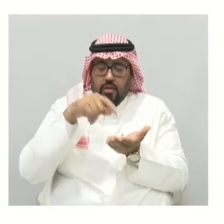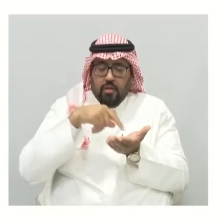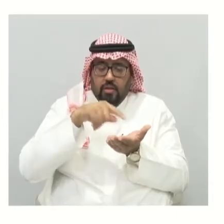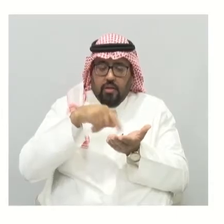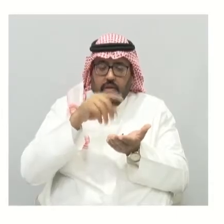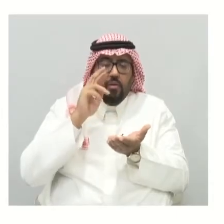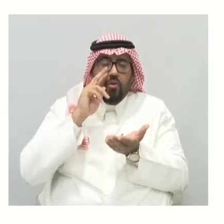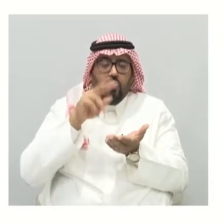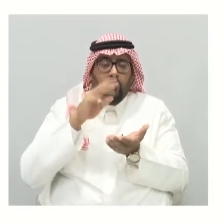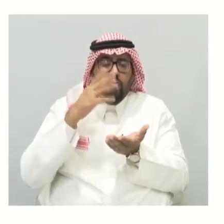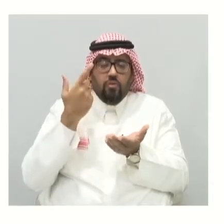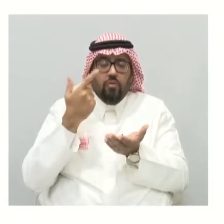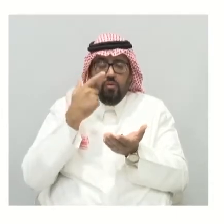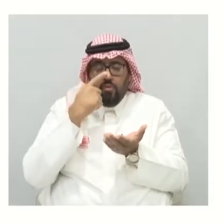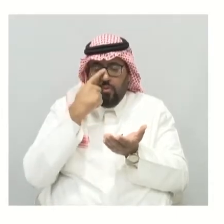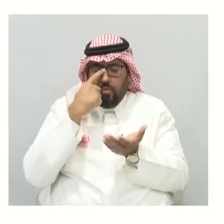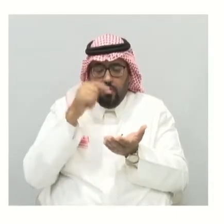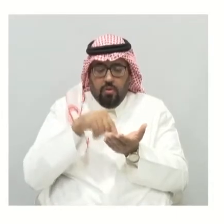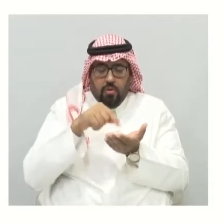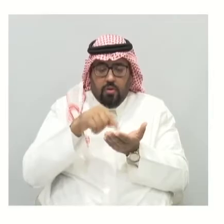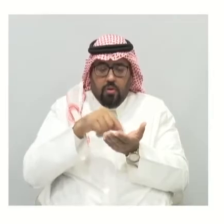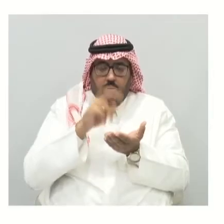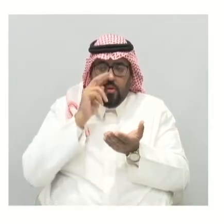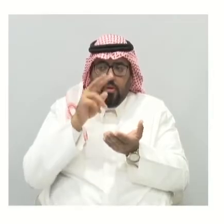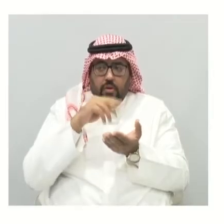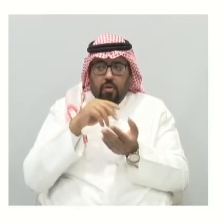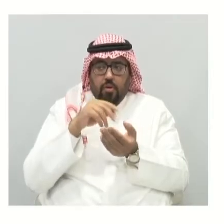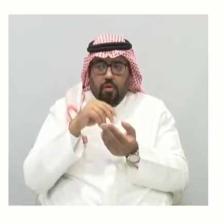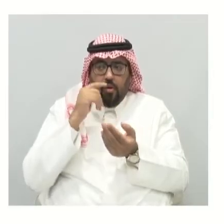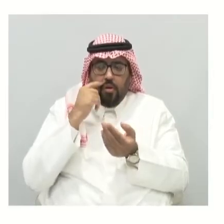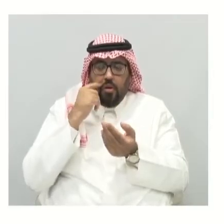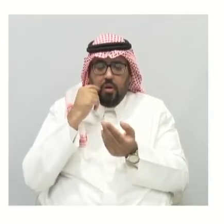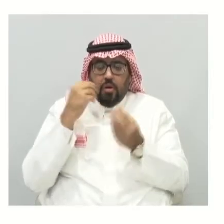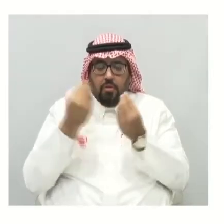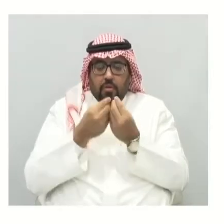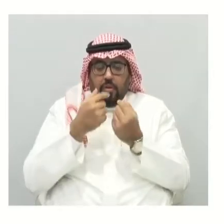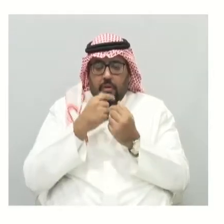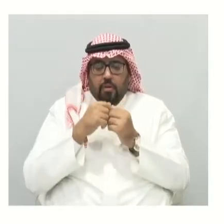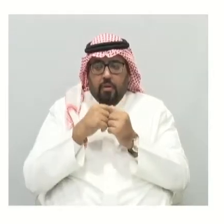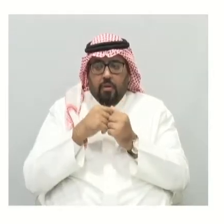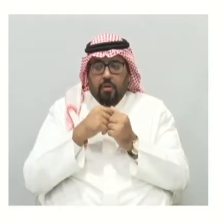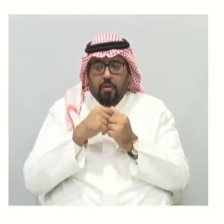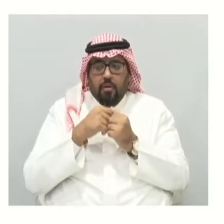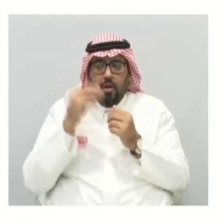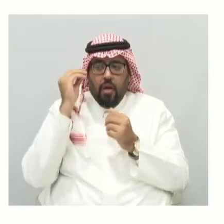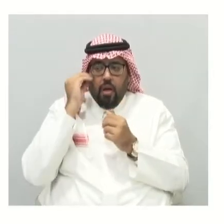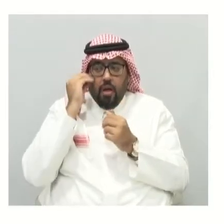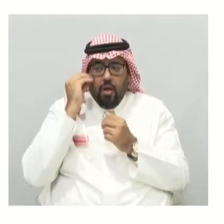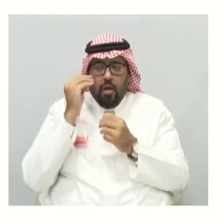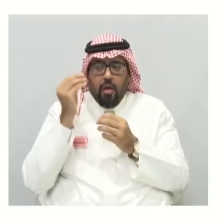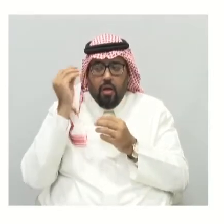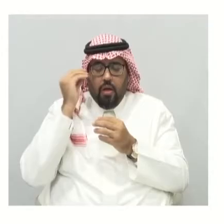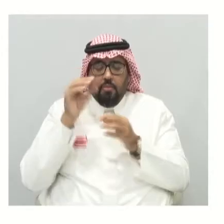ماذا يحدث للقطرات الان بيشوف التجربه مع بعض وبنتعرف على